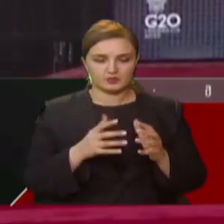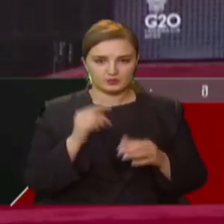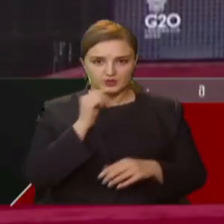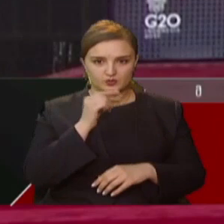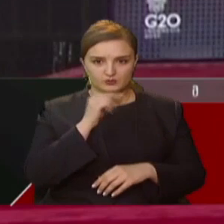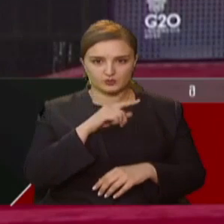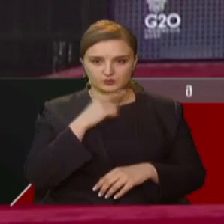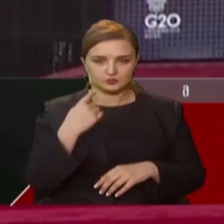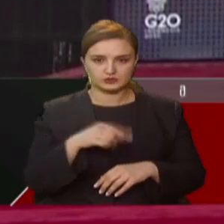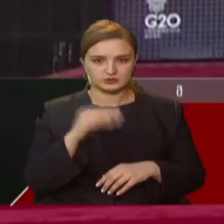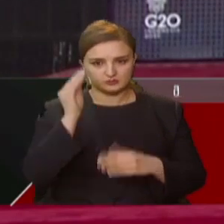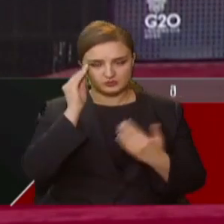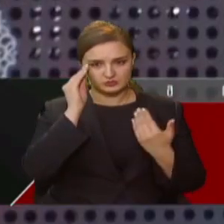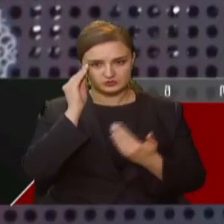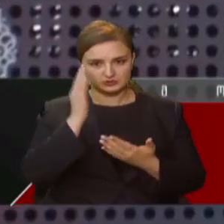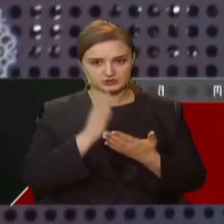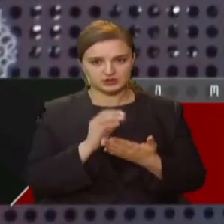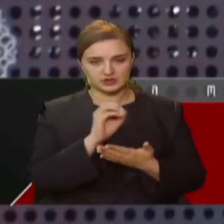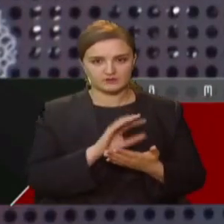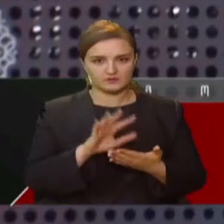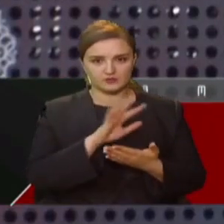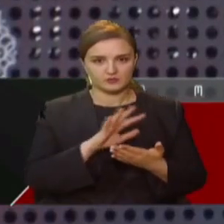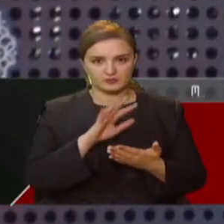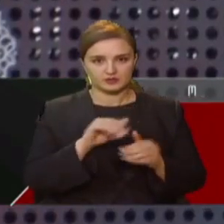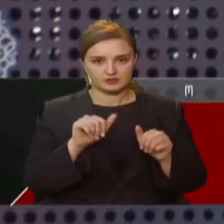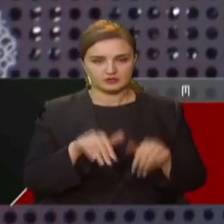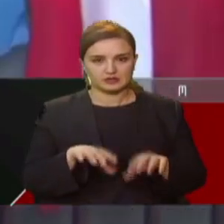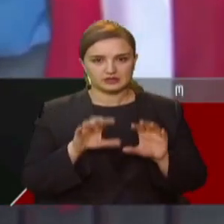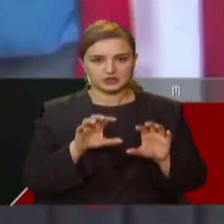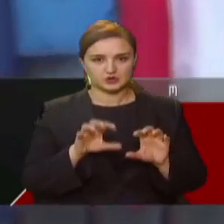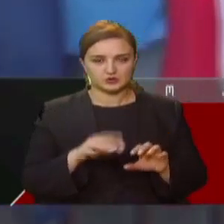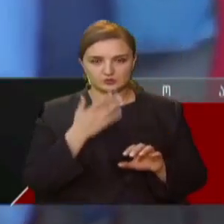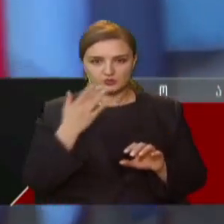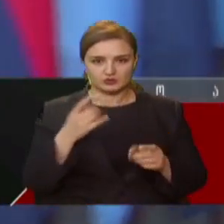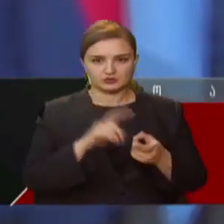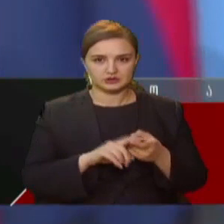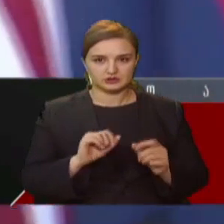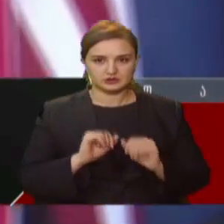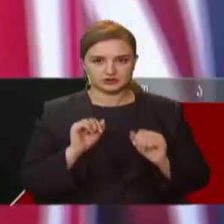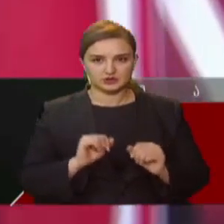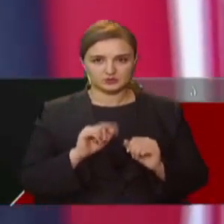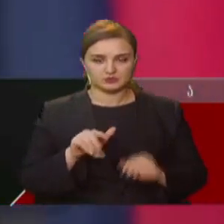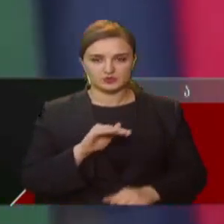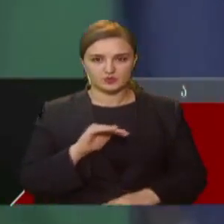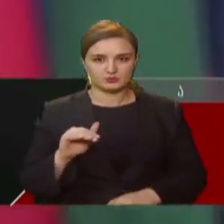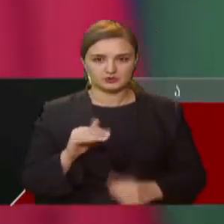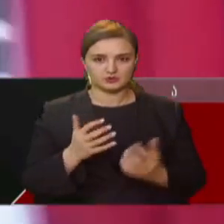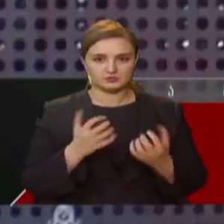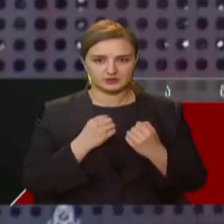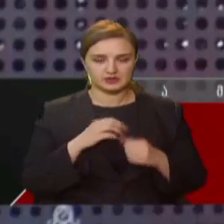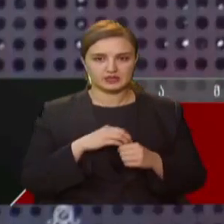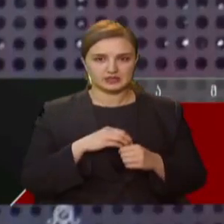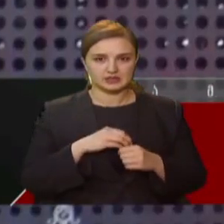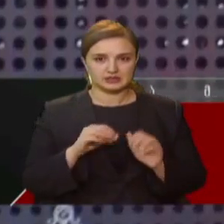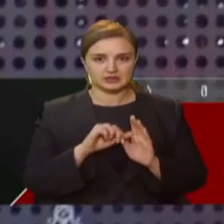ეკონომიკაში. რუსეთის პოზიციაა, რომ დასავლეთი რეზოლუციის პოლიტიზებას ცდილობს. Deklarațiaze romelic oficialurat miigheba liderebis